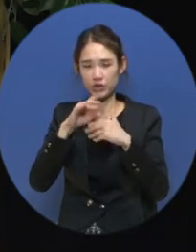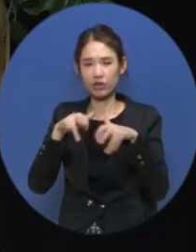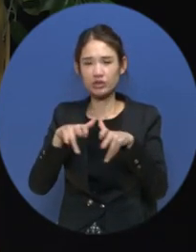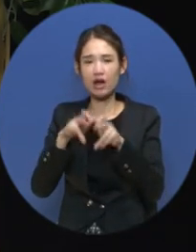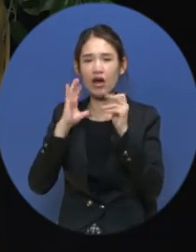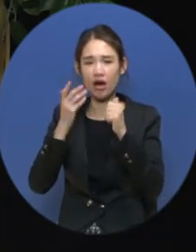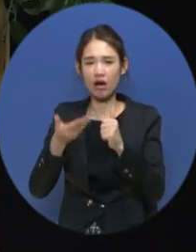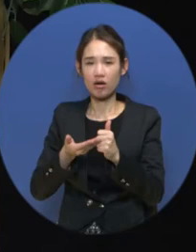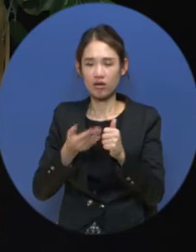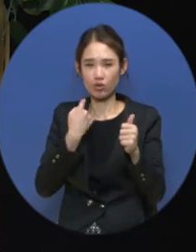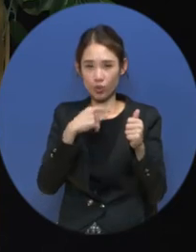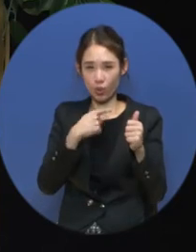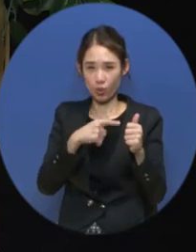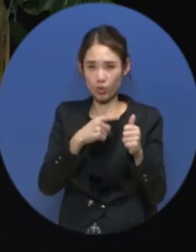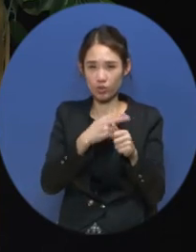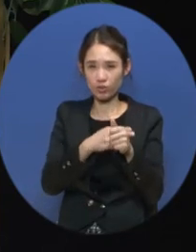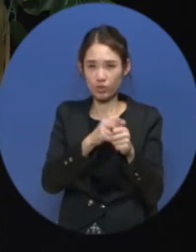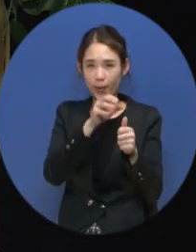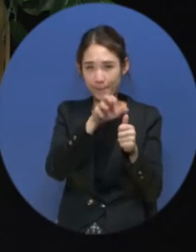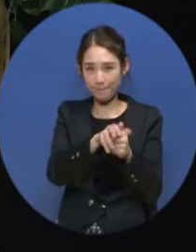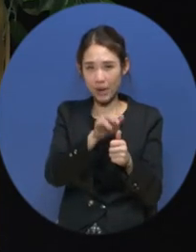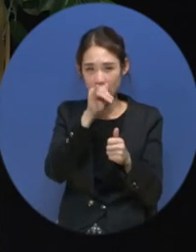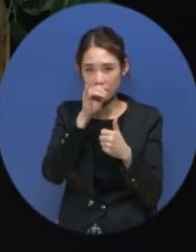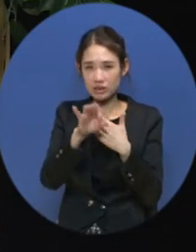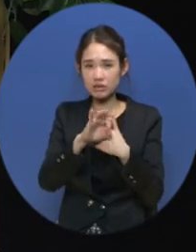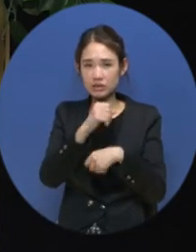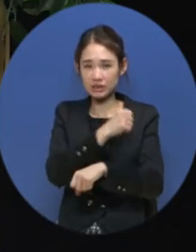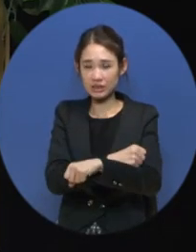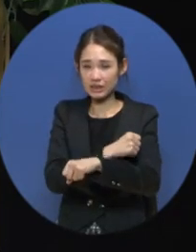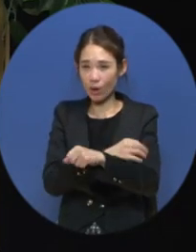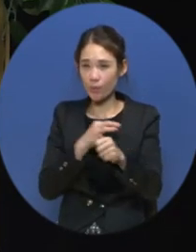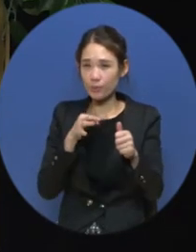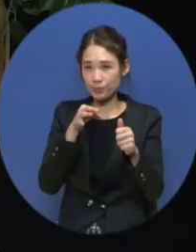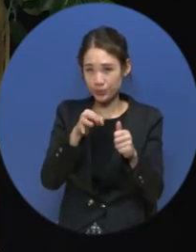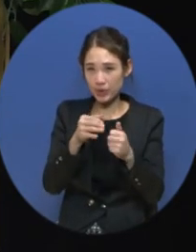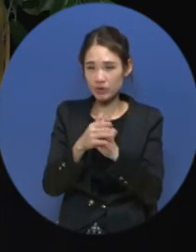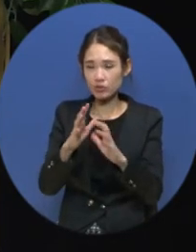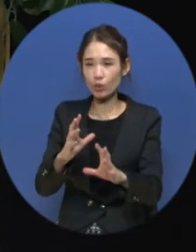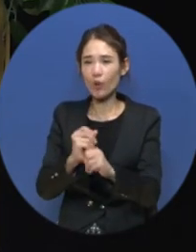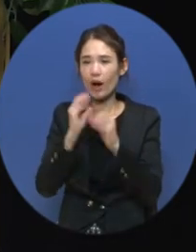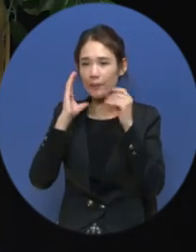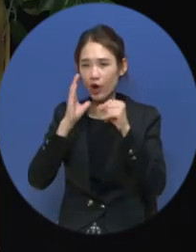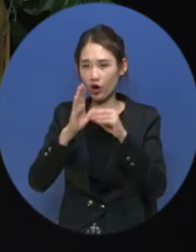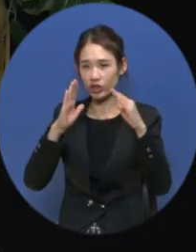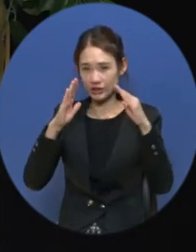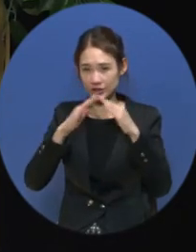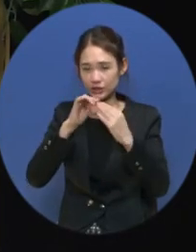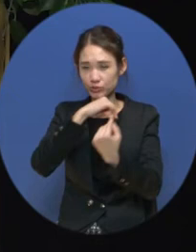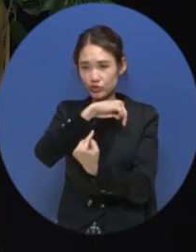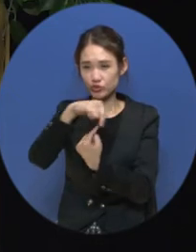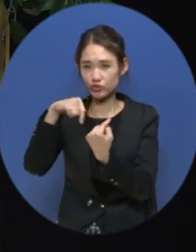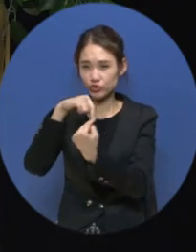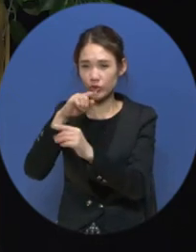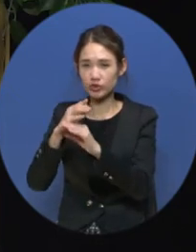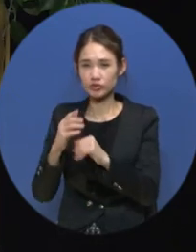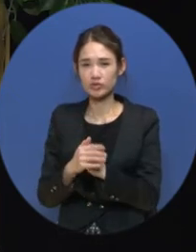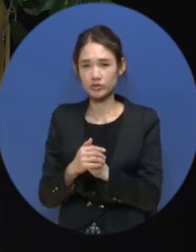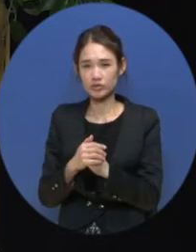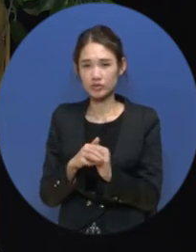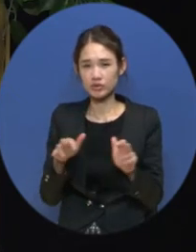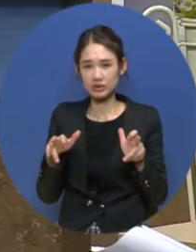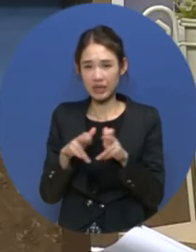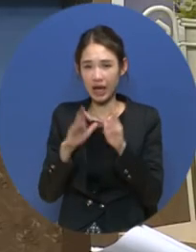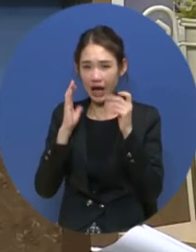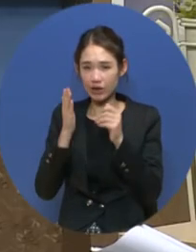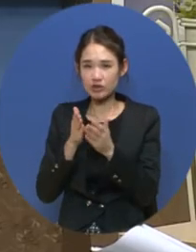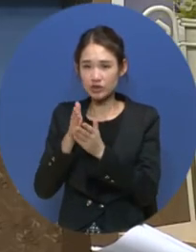교육을 받은 교사가 배치가 된다면 예. 인건비 지원이 돼서 이렇게 통합 어린이집으로 운영이 되고 있어요. 네. 그러니까